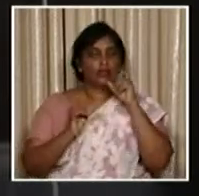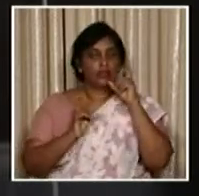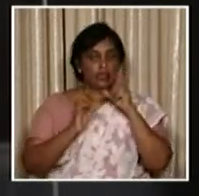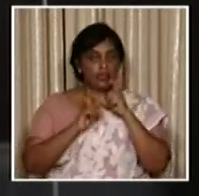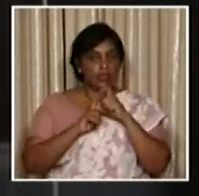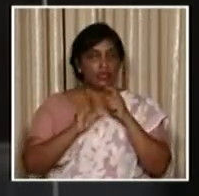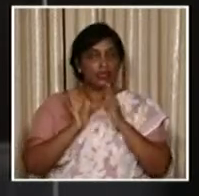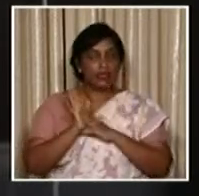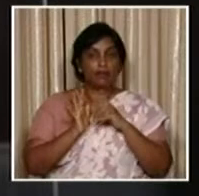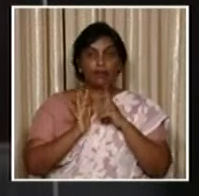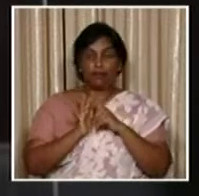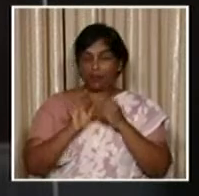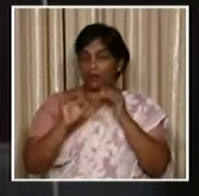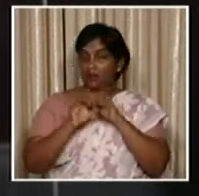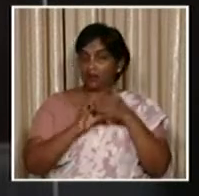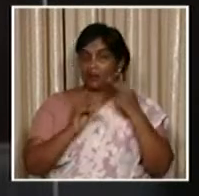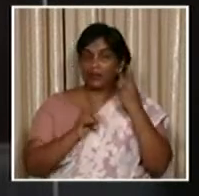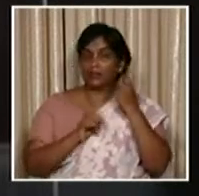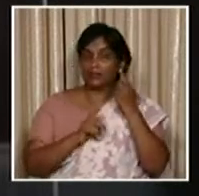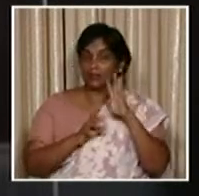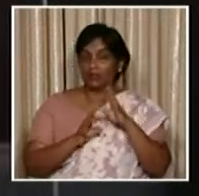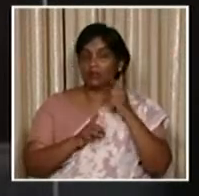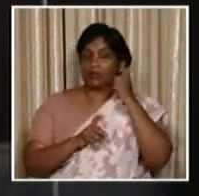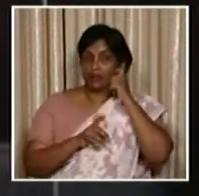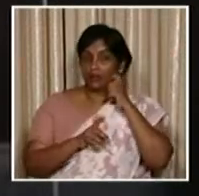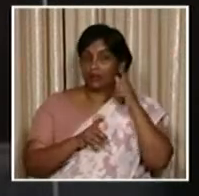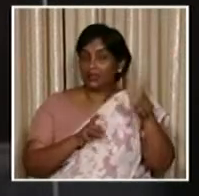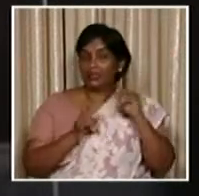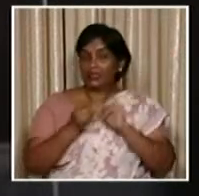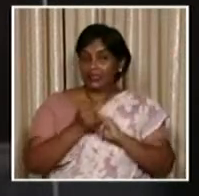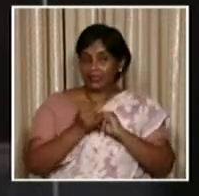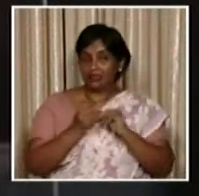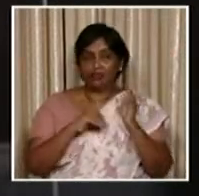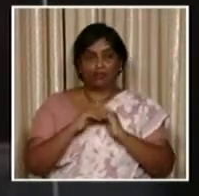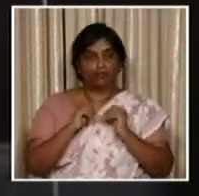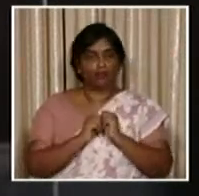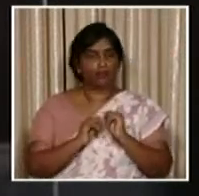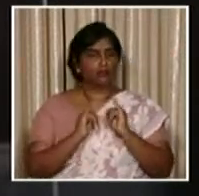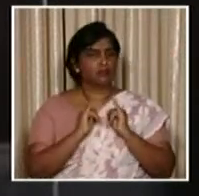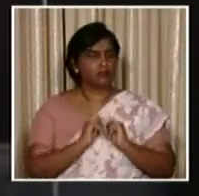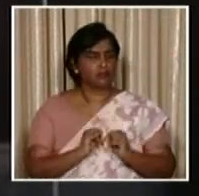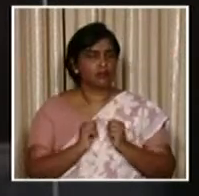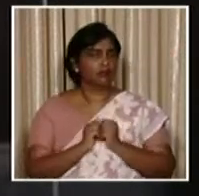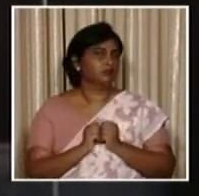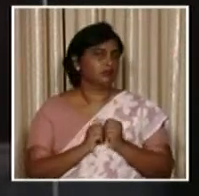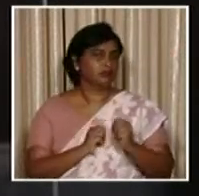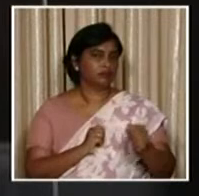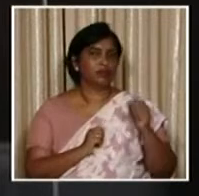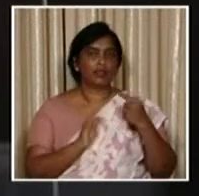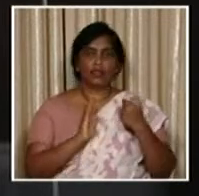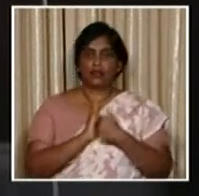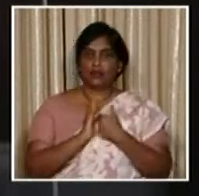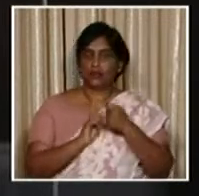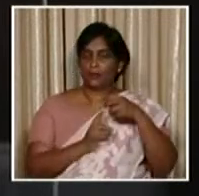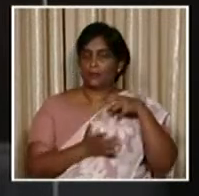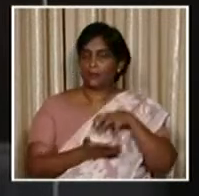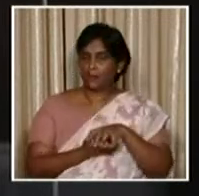pasuwa 2014 wenakota saharanage kriyaakarakam ithama naraka athata haruna naginira